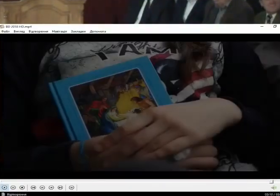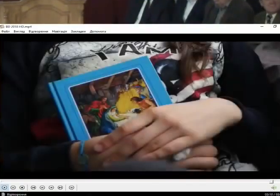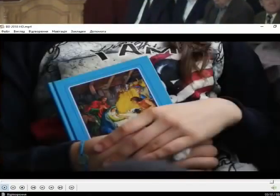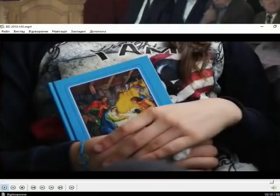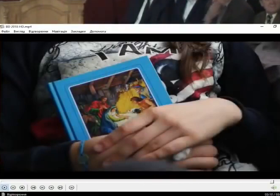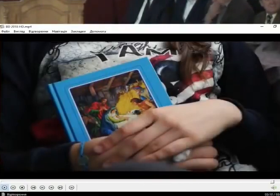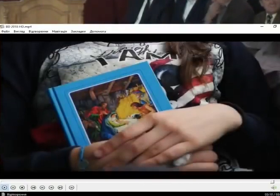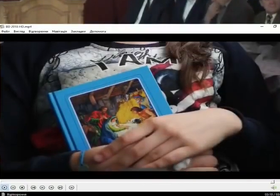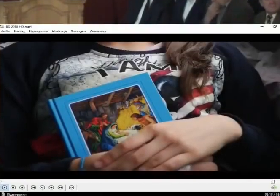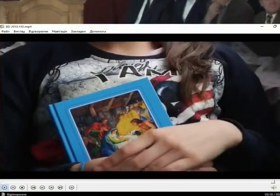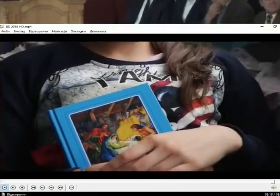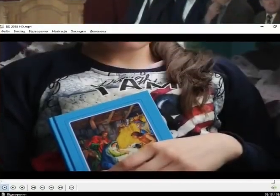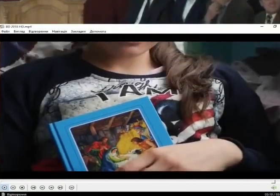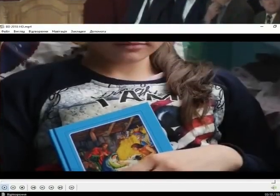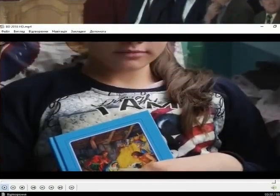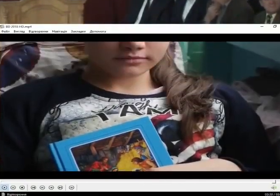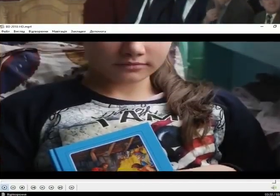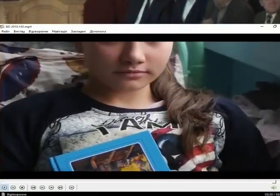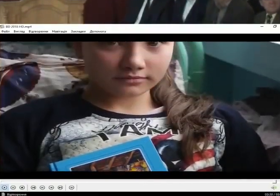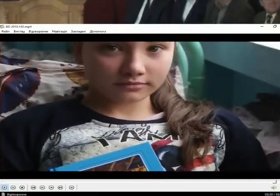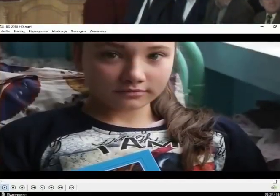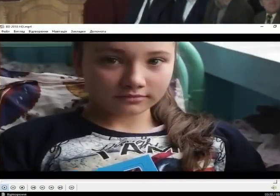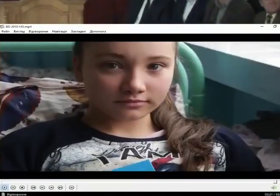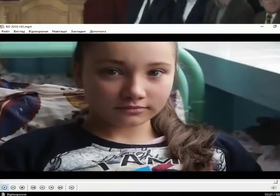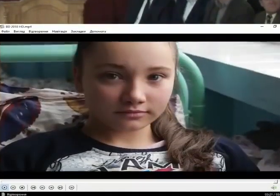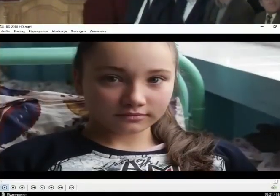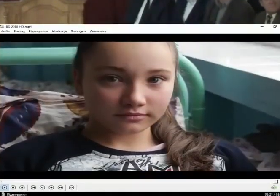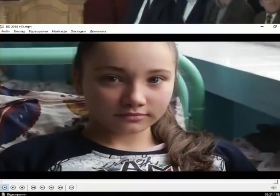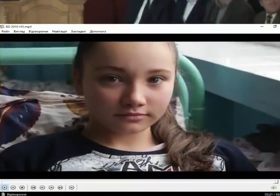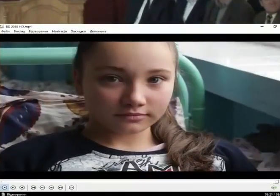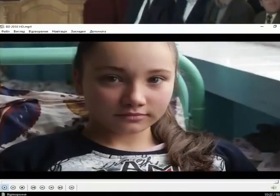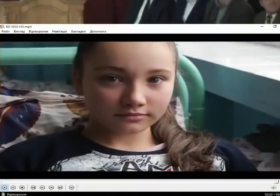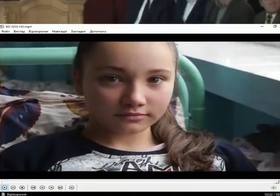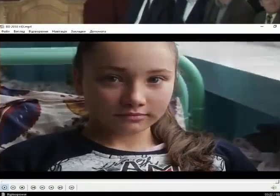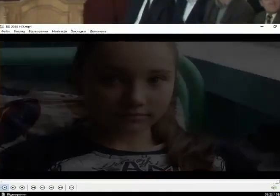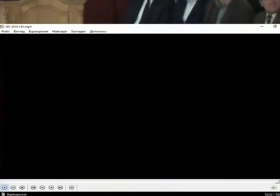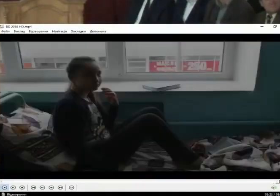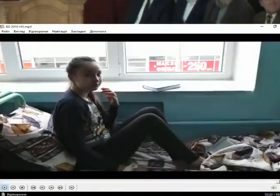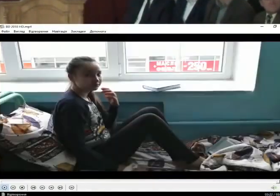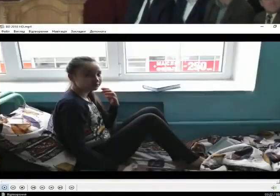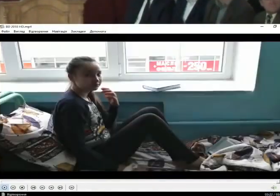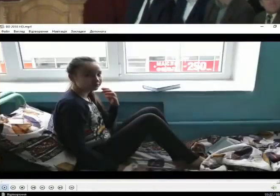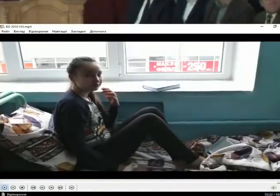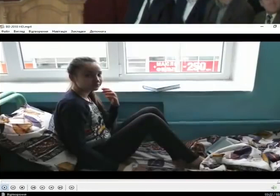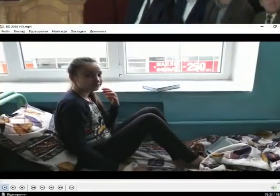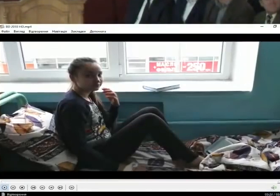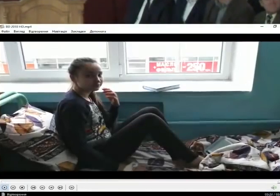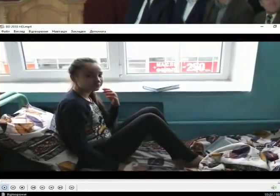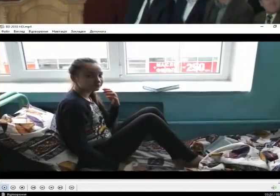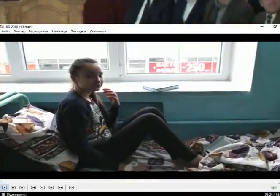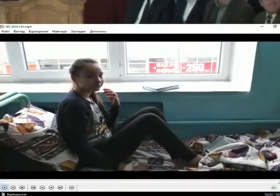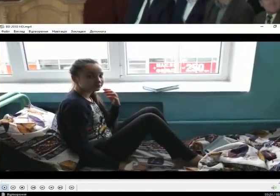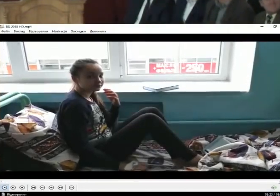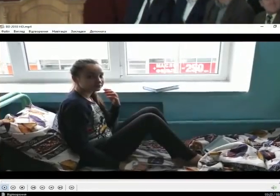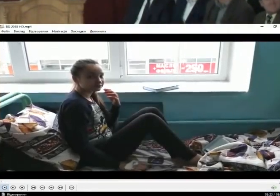до цієї доброї справи. Віримо, що кожна молитва, кожна лепта не буде даремною.